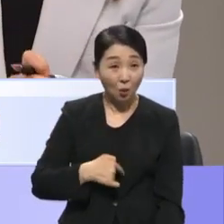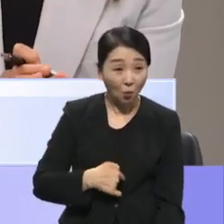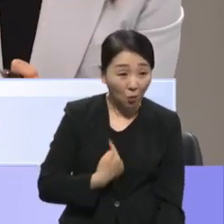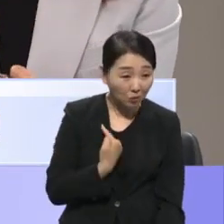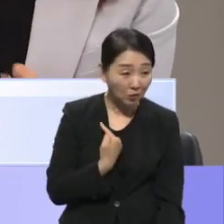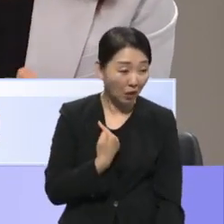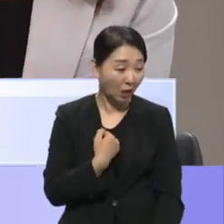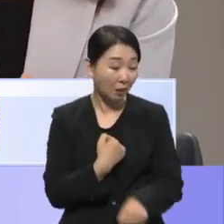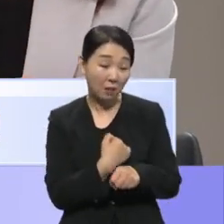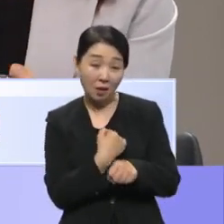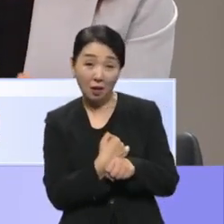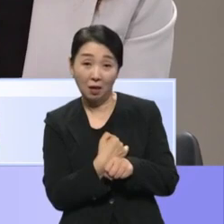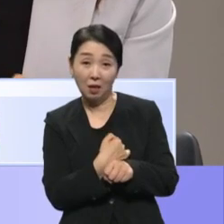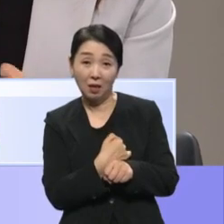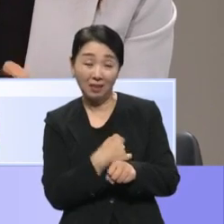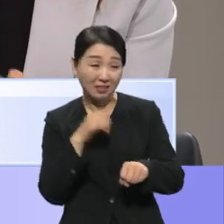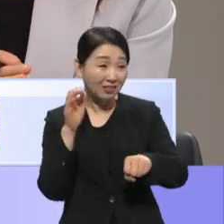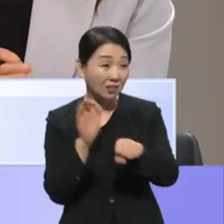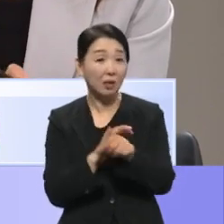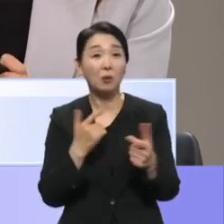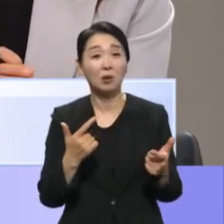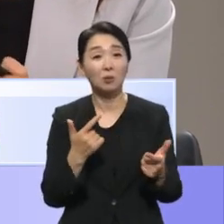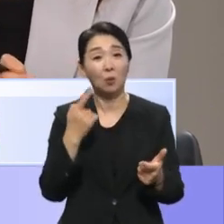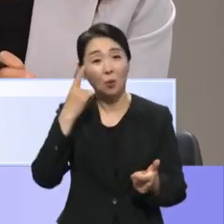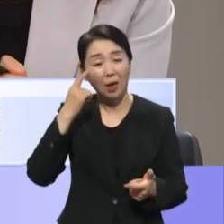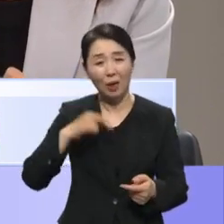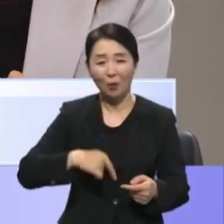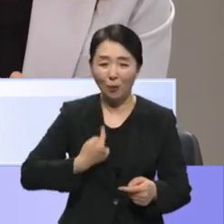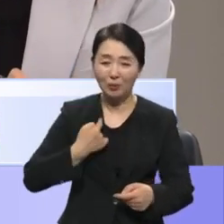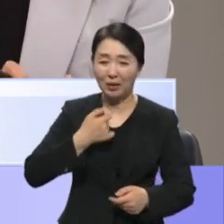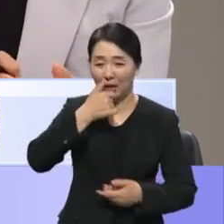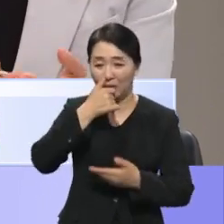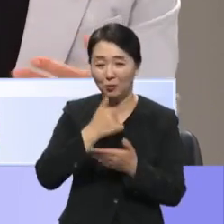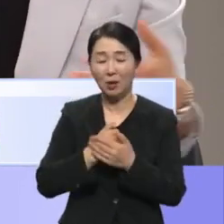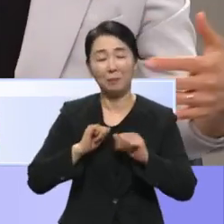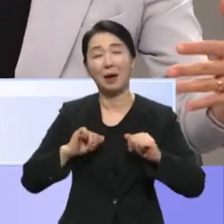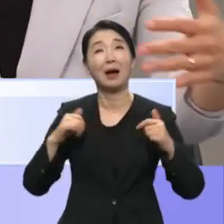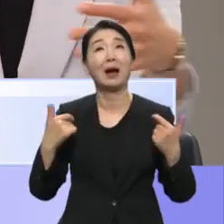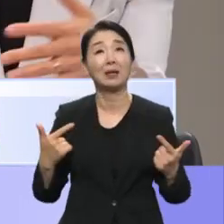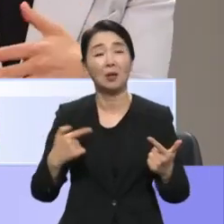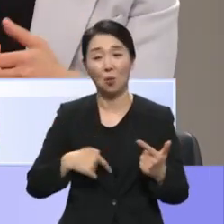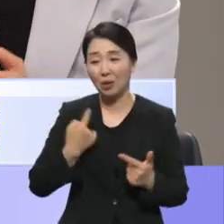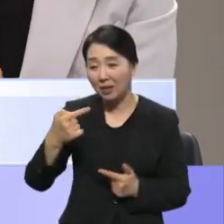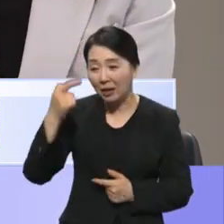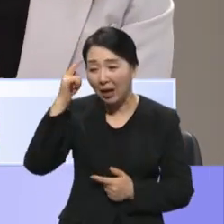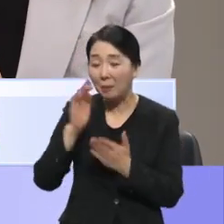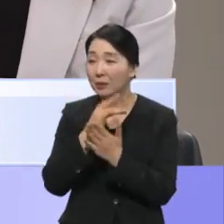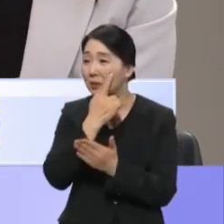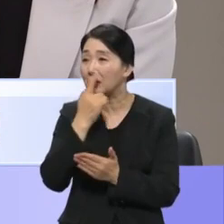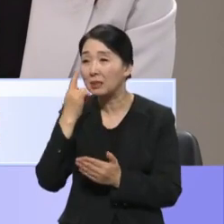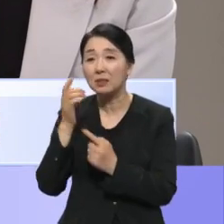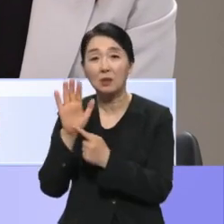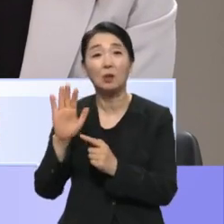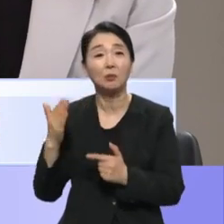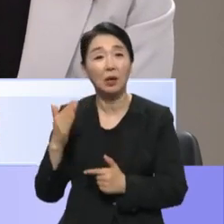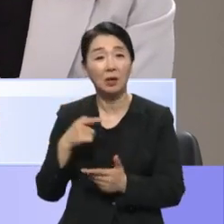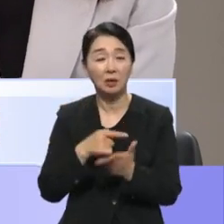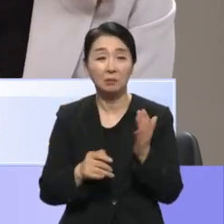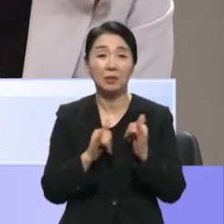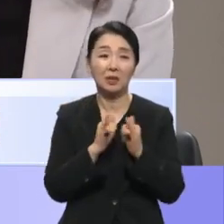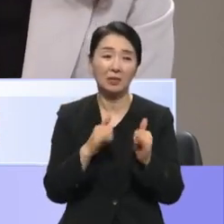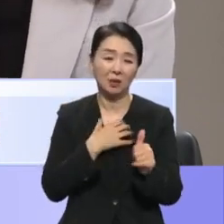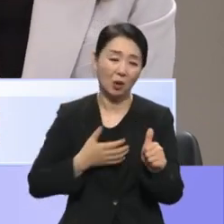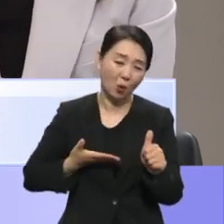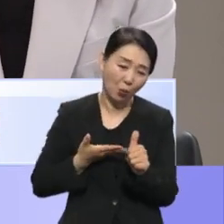잘못만이아니라는것을깨닫습니다.어떻게보면 이영상은 그들이단독으로범행을저지른것이아니라는것을스스로입증하는증거가되기도 하지만,피해자를